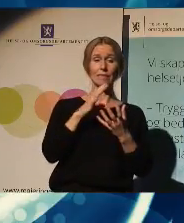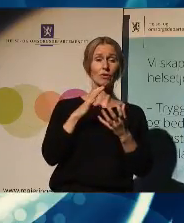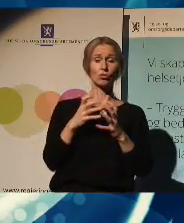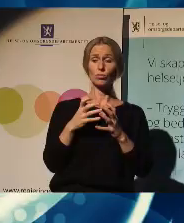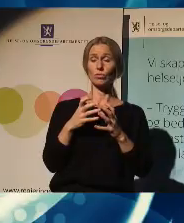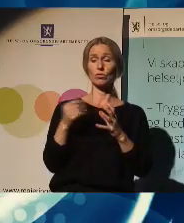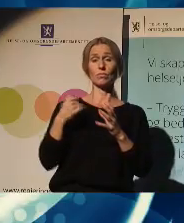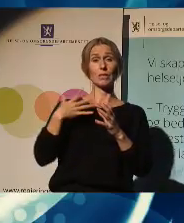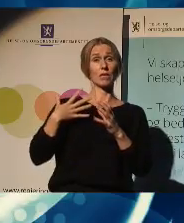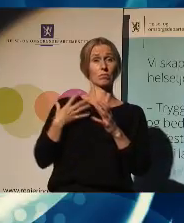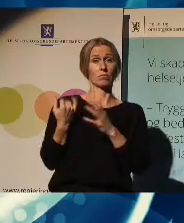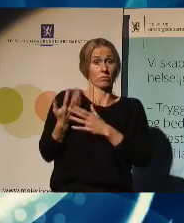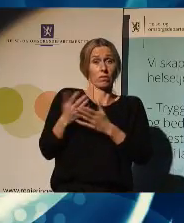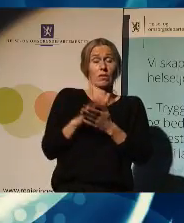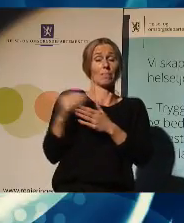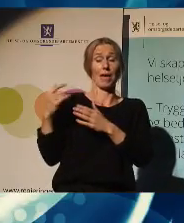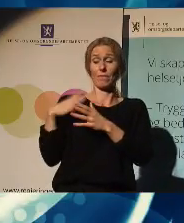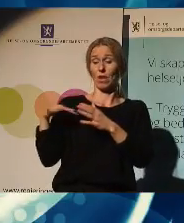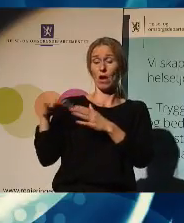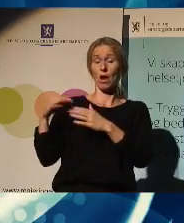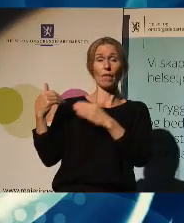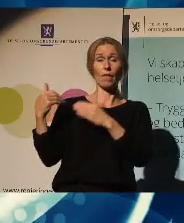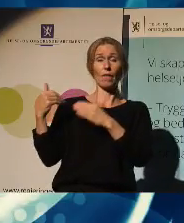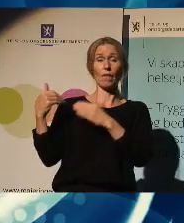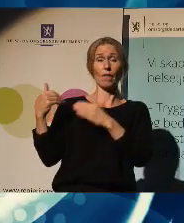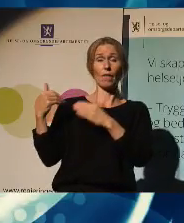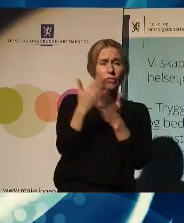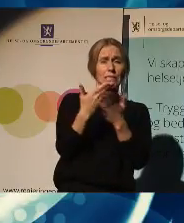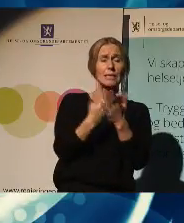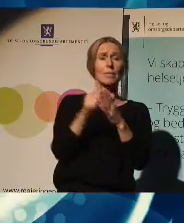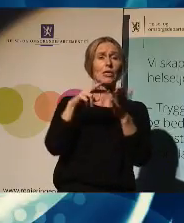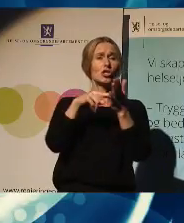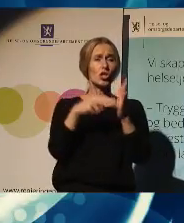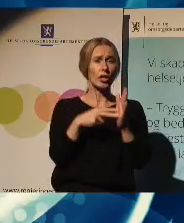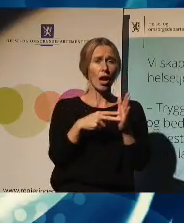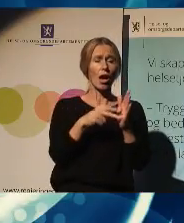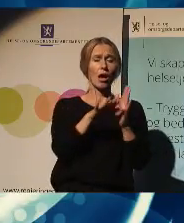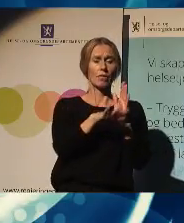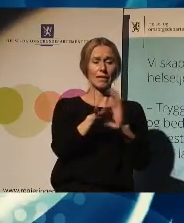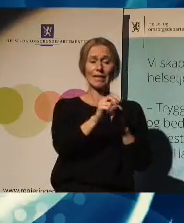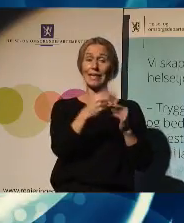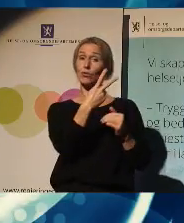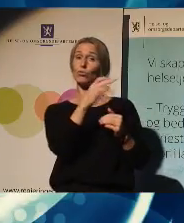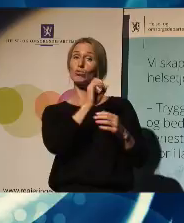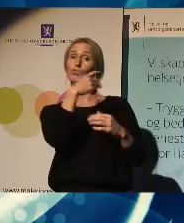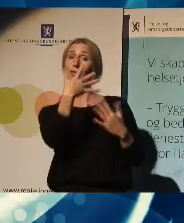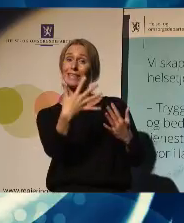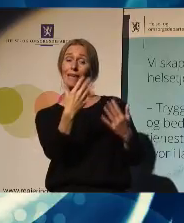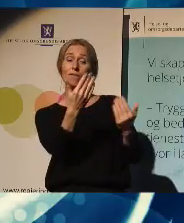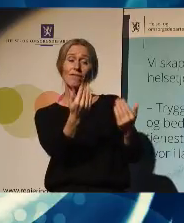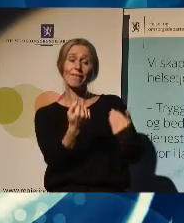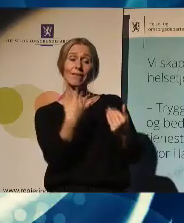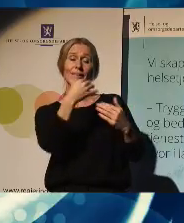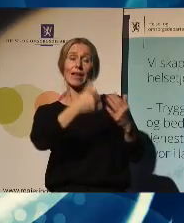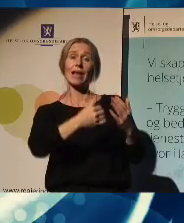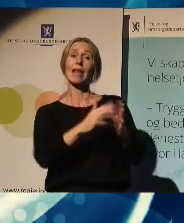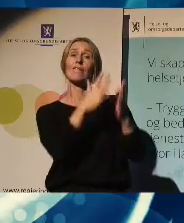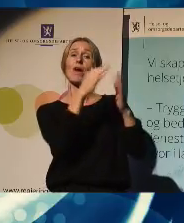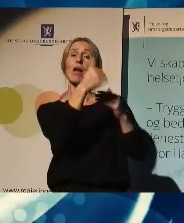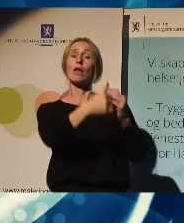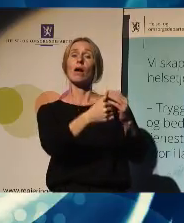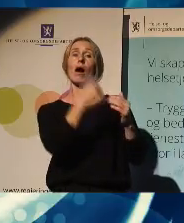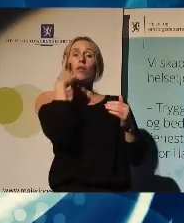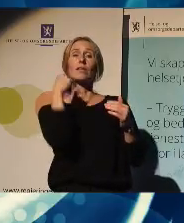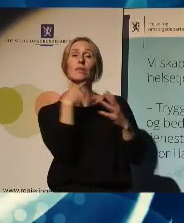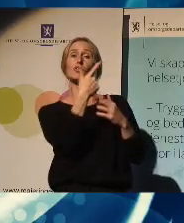som de hadde med seg. Tenk på at i Syria for eksempel så hadde de i 2010 en forventet levealder på 75 år.